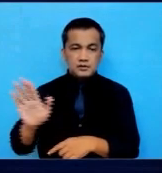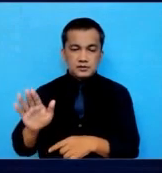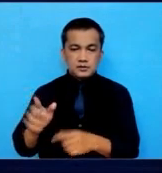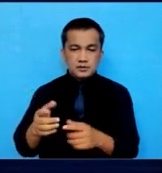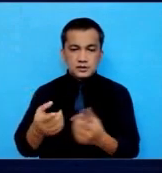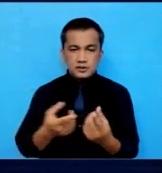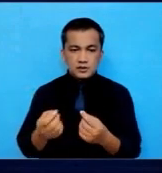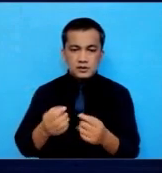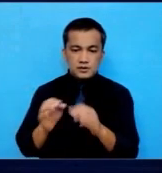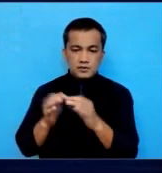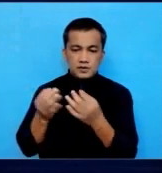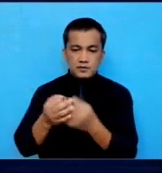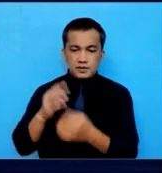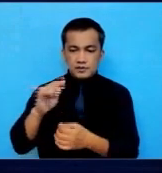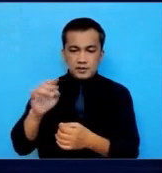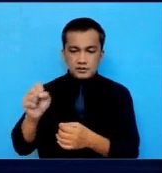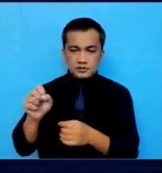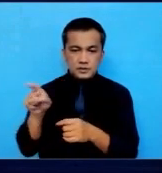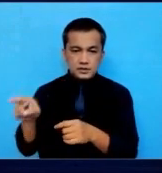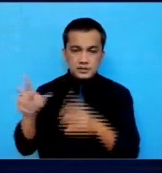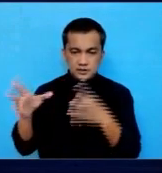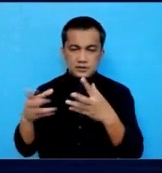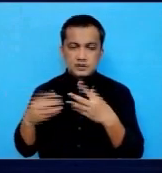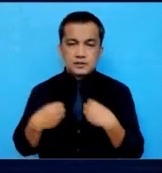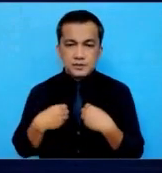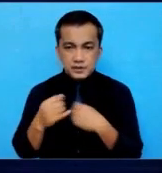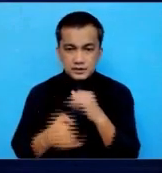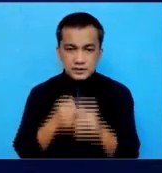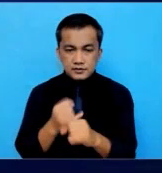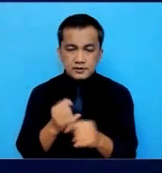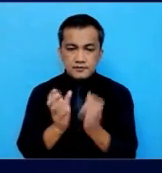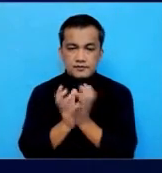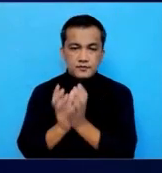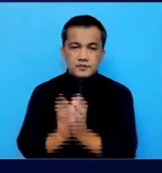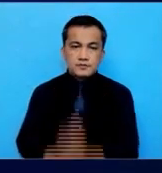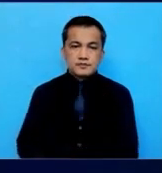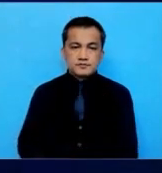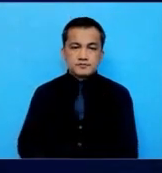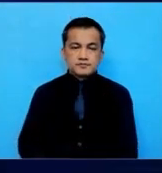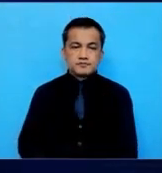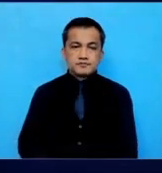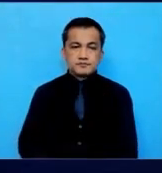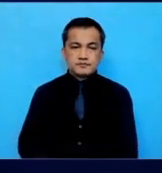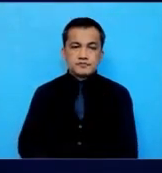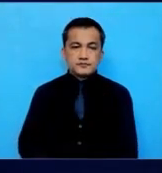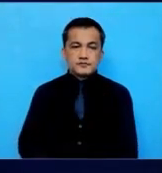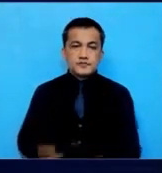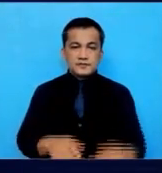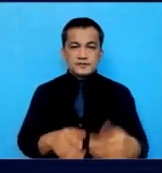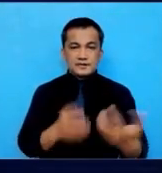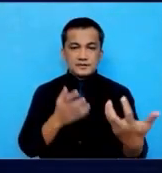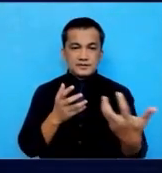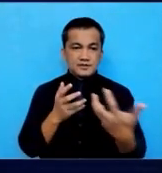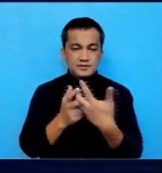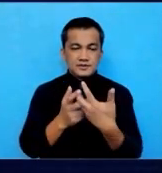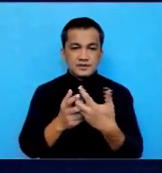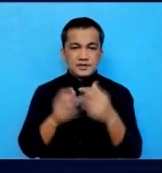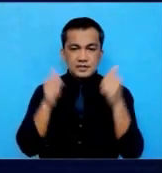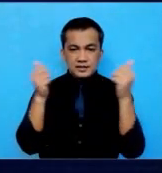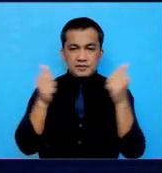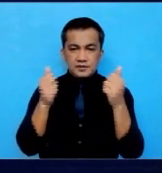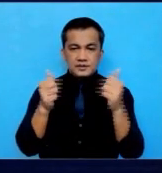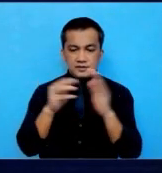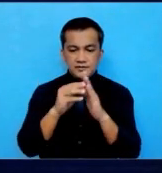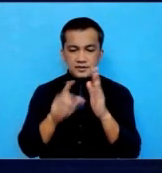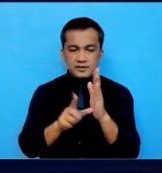Marcos para tanggapin sila ng international community. Tumapat pangaraw ito sa anibersaryo ng martial law na dineklara